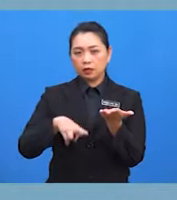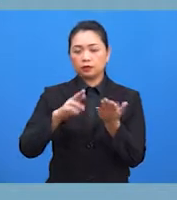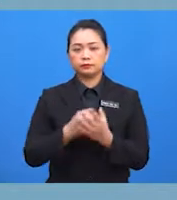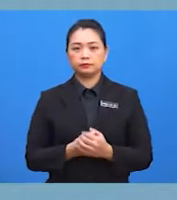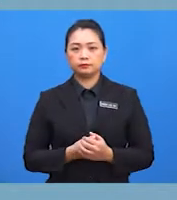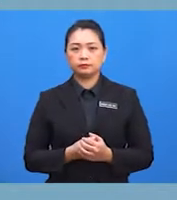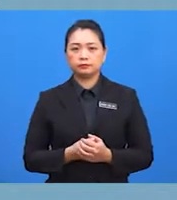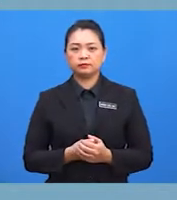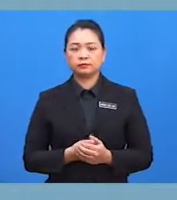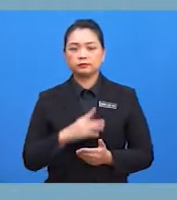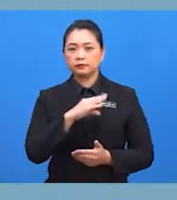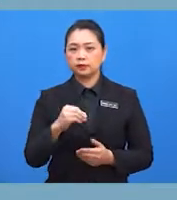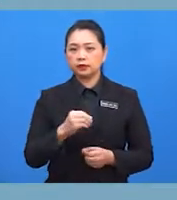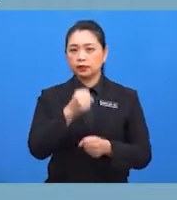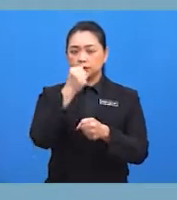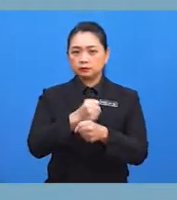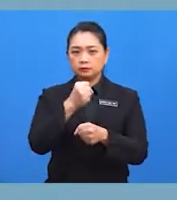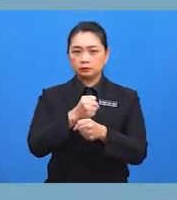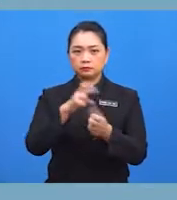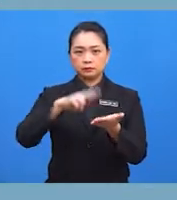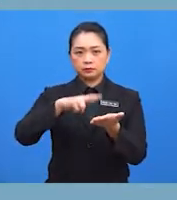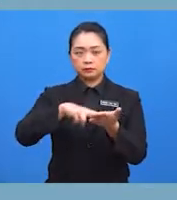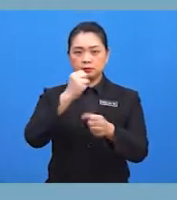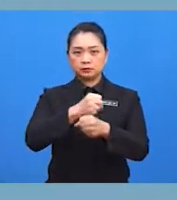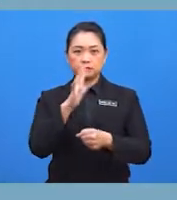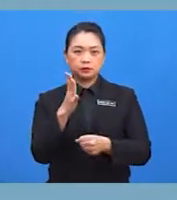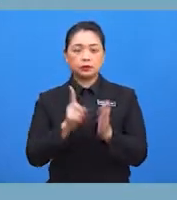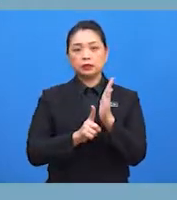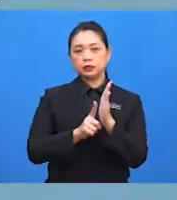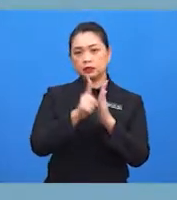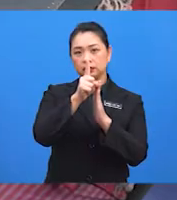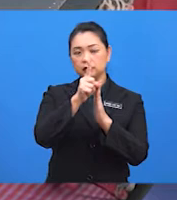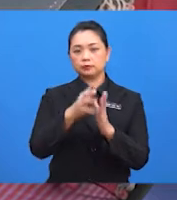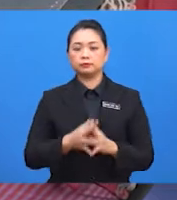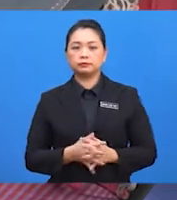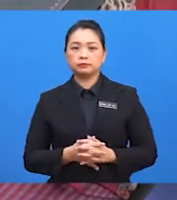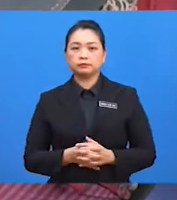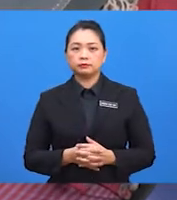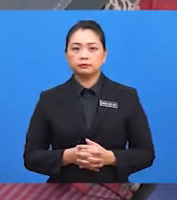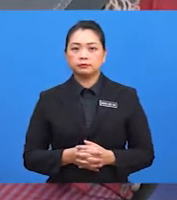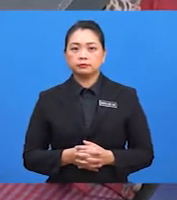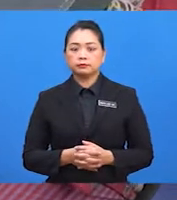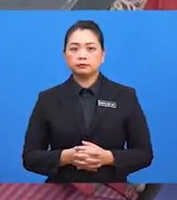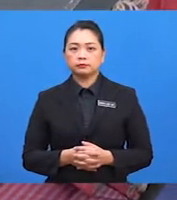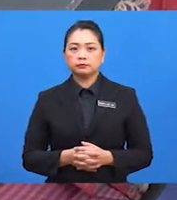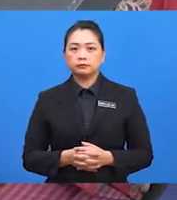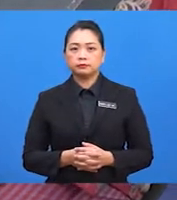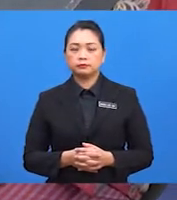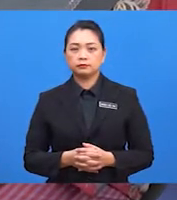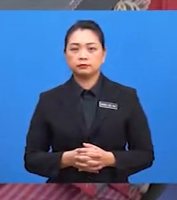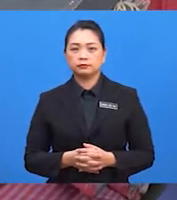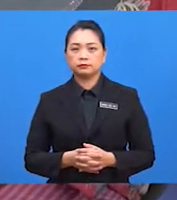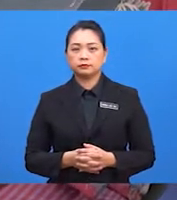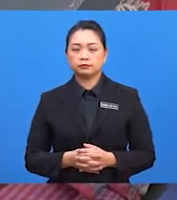dan kadar pengangguran juga adalah paling tinggi. Jadi biasanya pada masa kemelesetan ini kadar pengangguran adalah